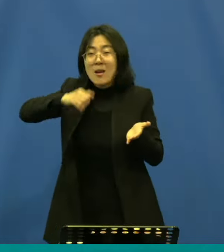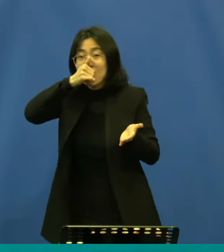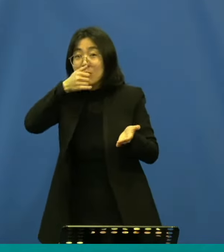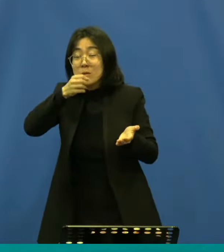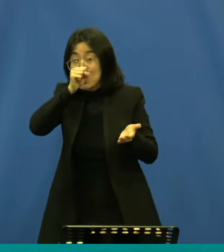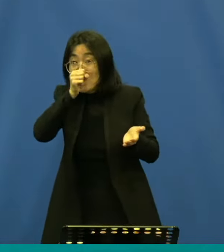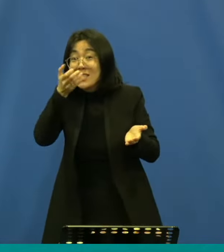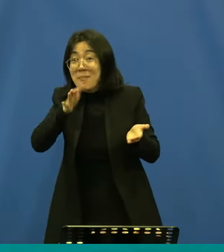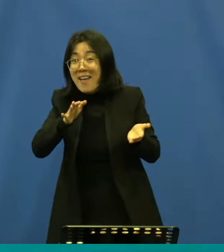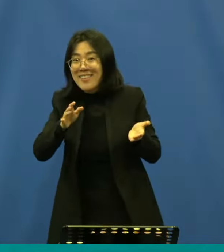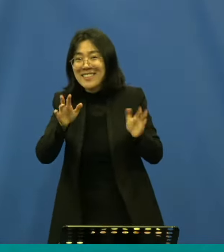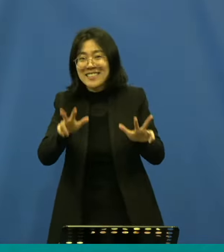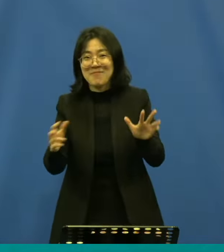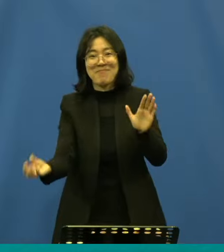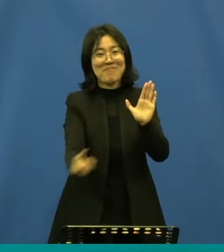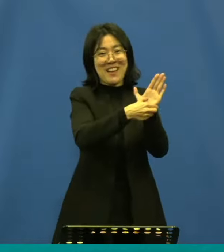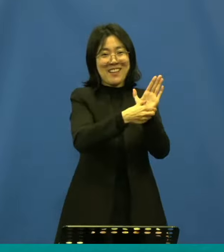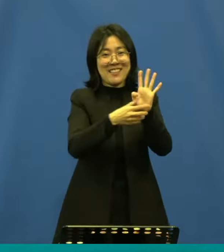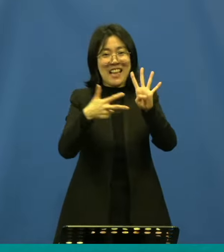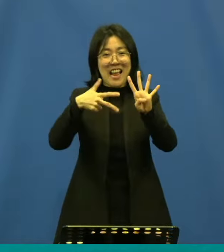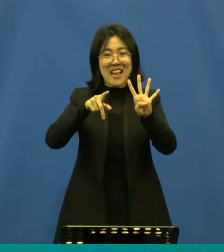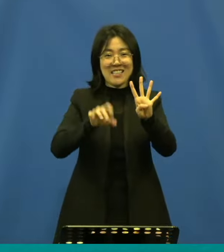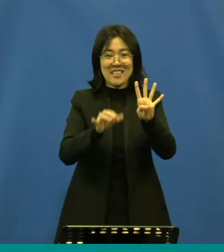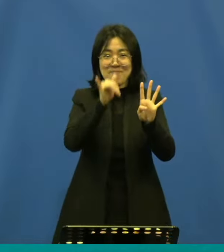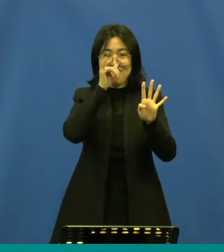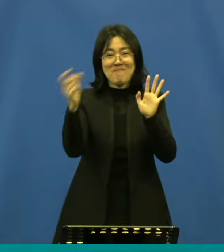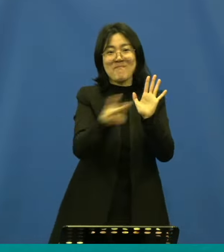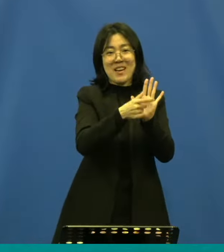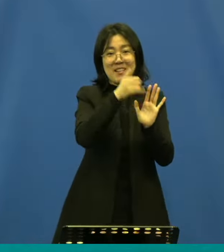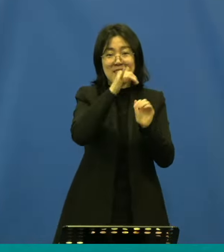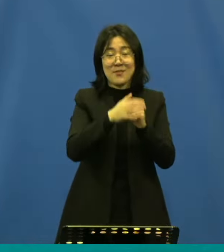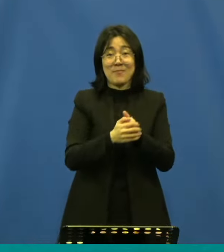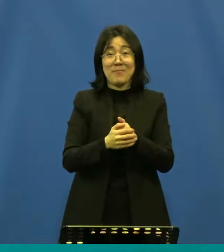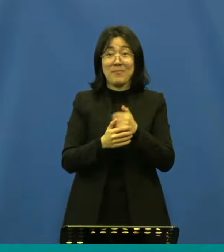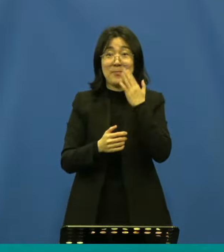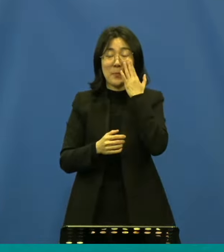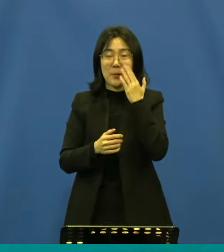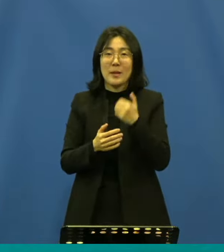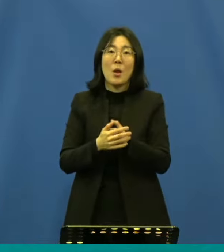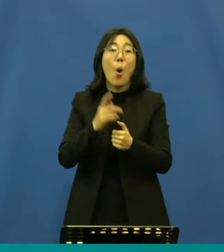자, 요나는 니느웨를 향해 여호와로부터 받은 말씀을 전했습니다.